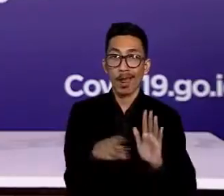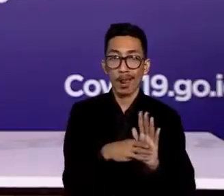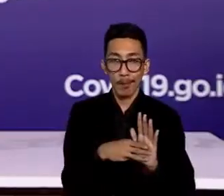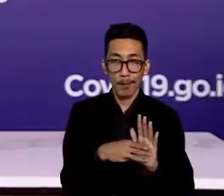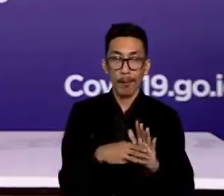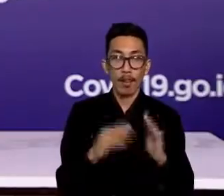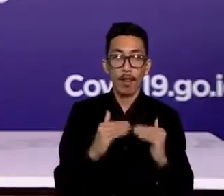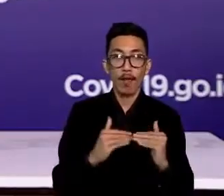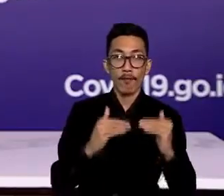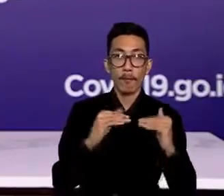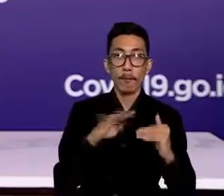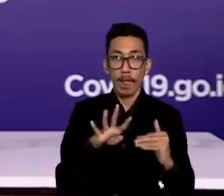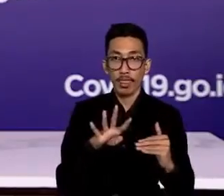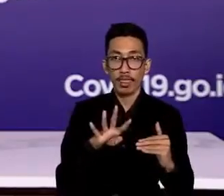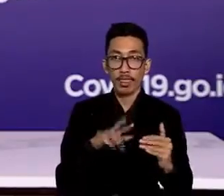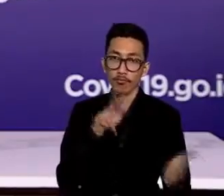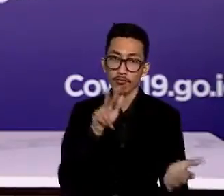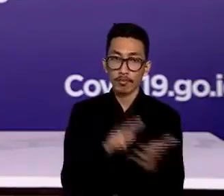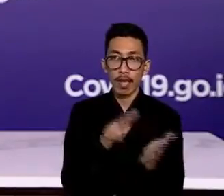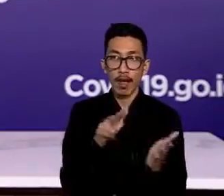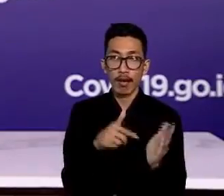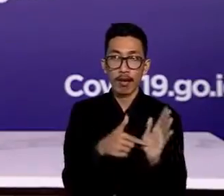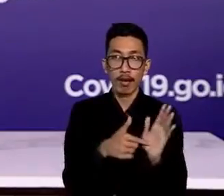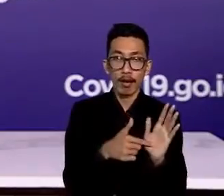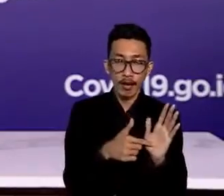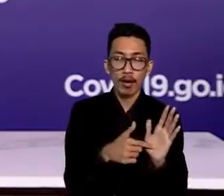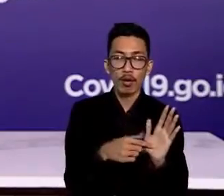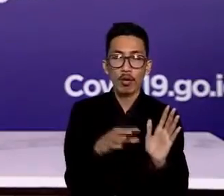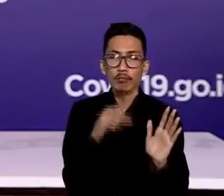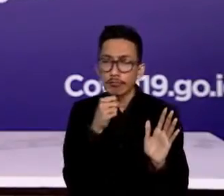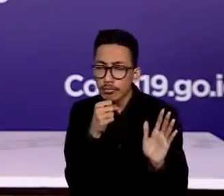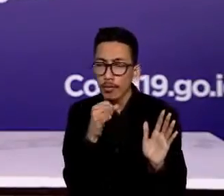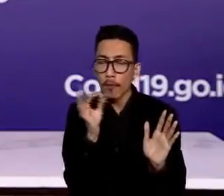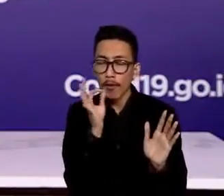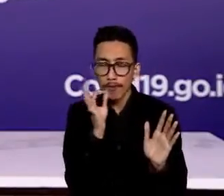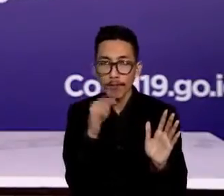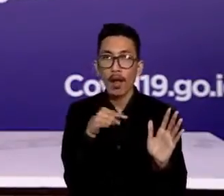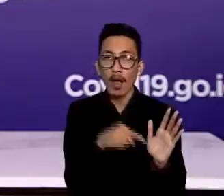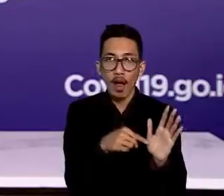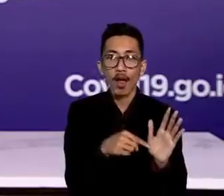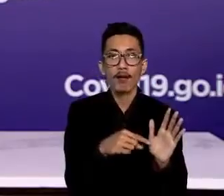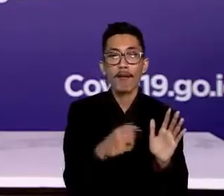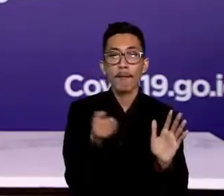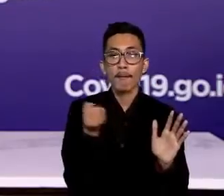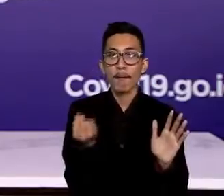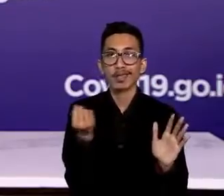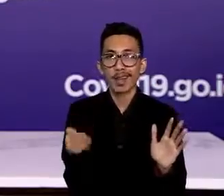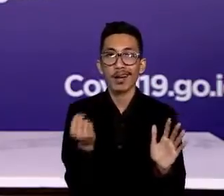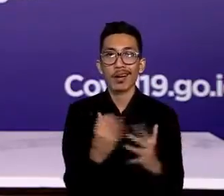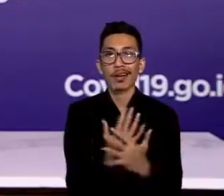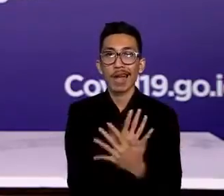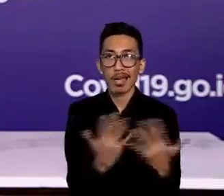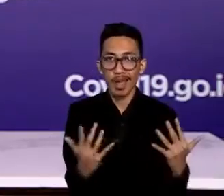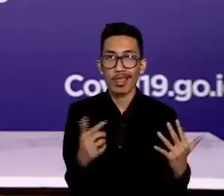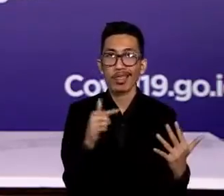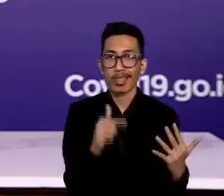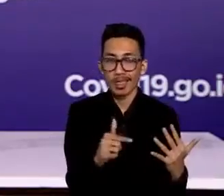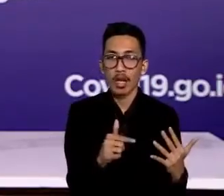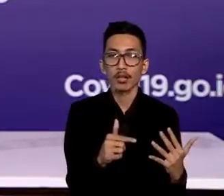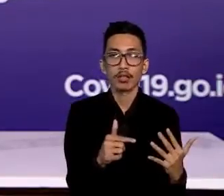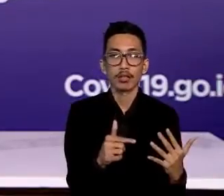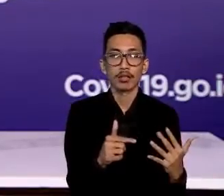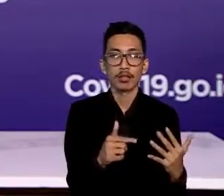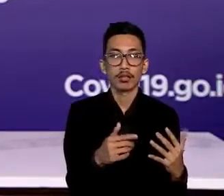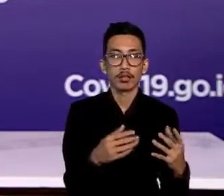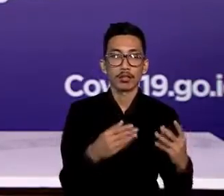41 mohon maaf kategori pasar rakyat Hai yang menjual barang